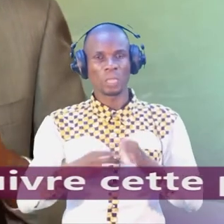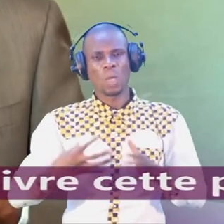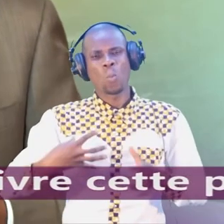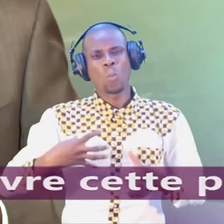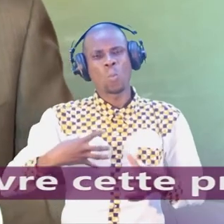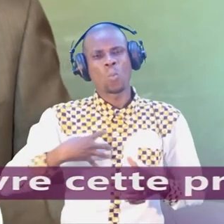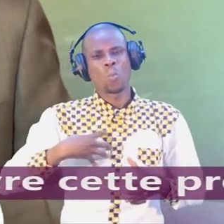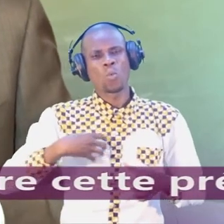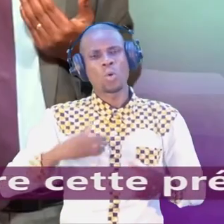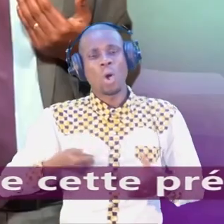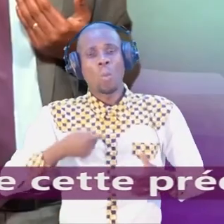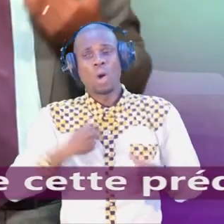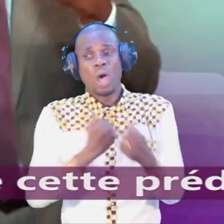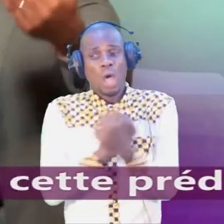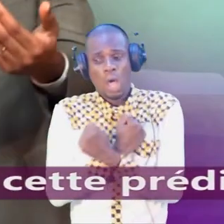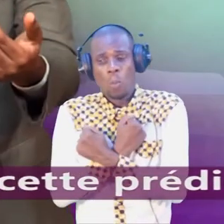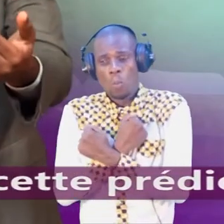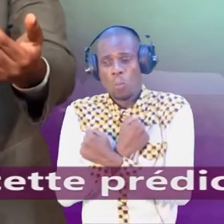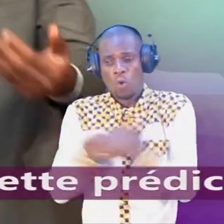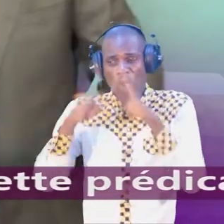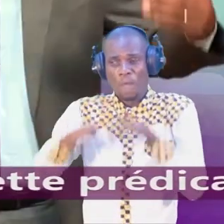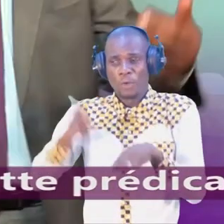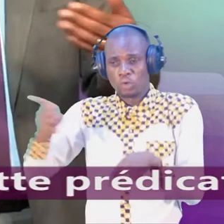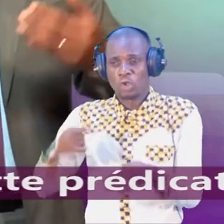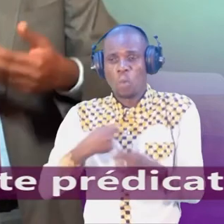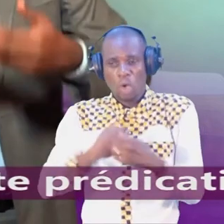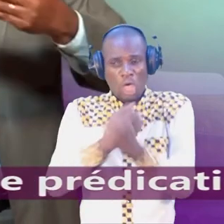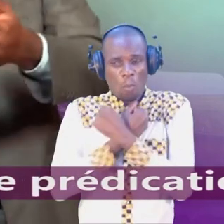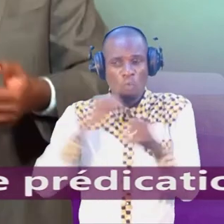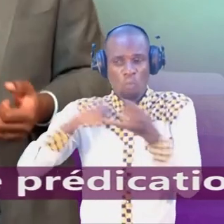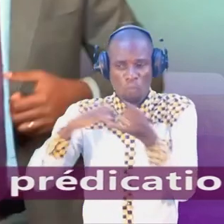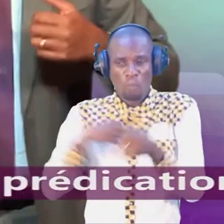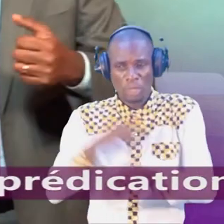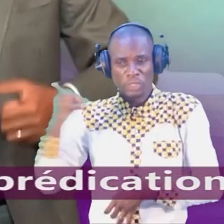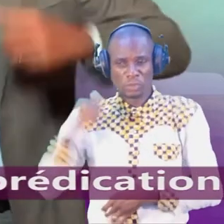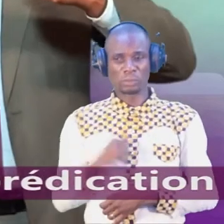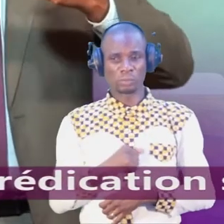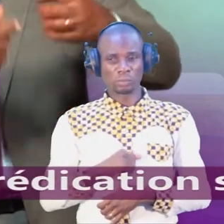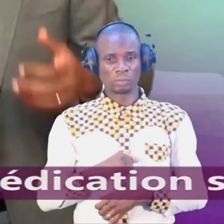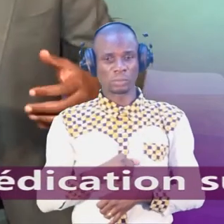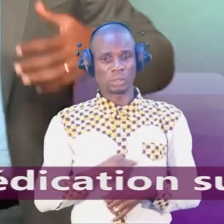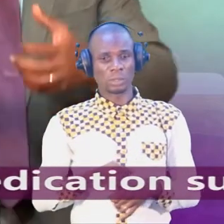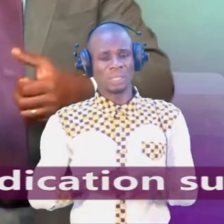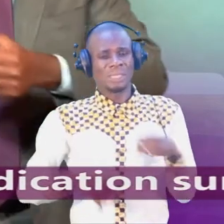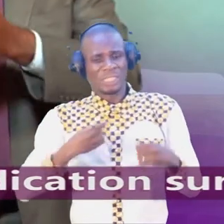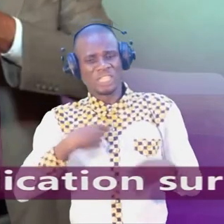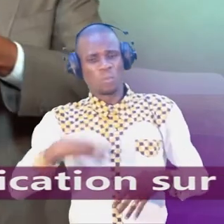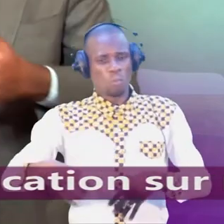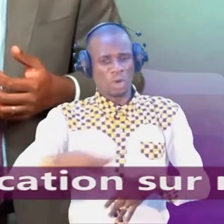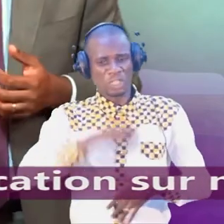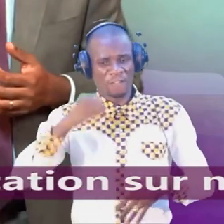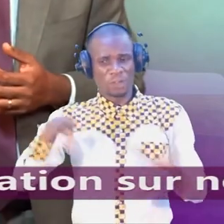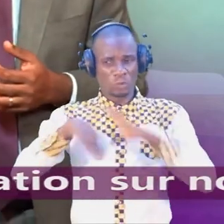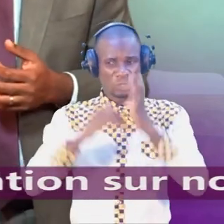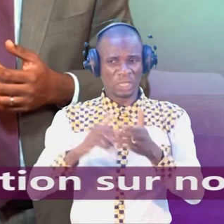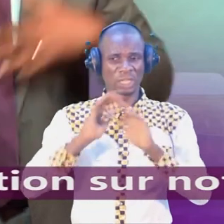ndiye anajibu mahitaji yetu. Usiseme kwamba nataka nyumba ya watu, nataka kazi ya mtu, nataka mke wa